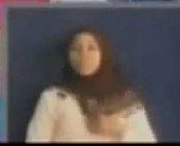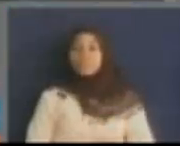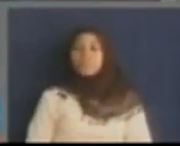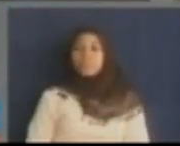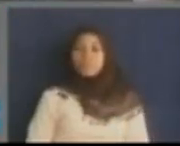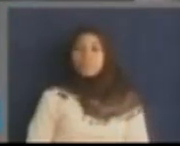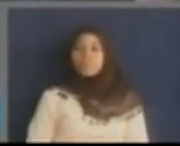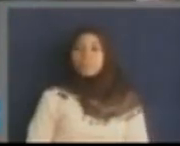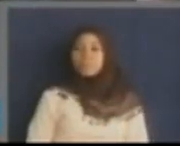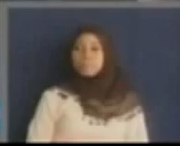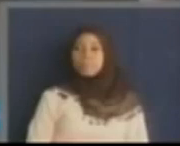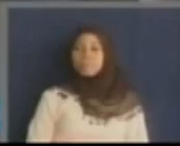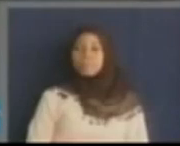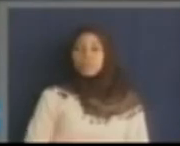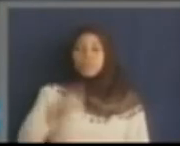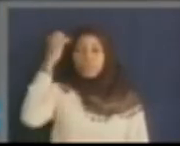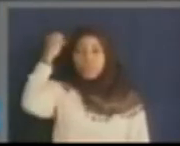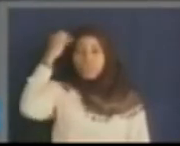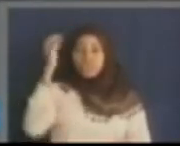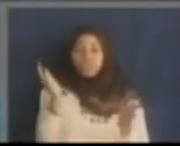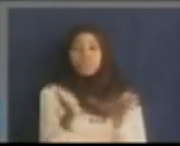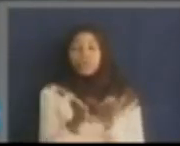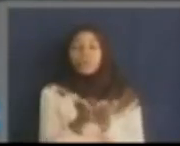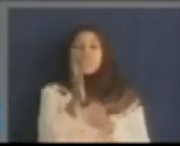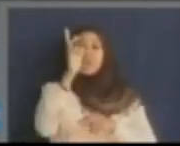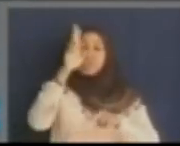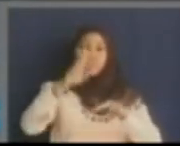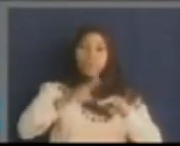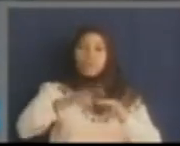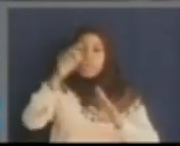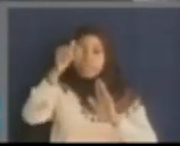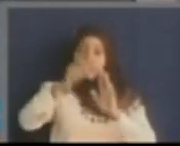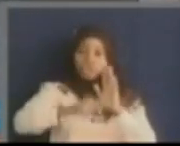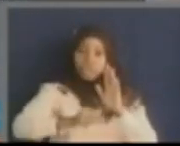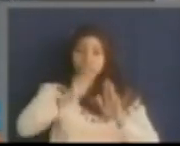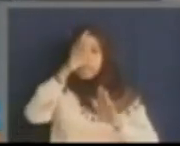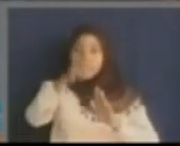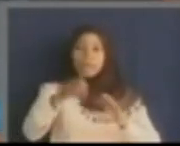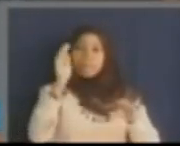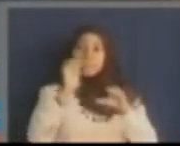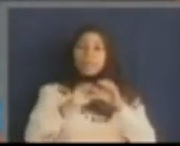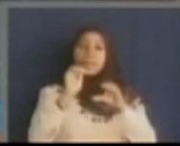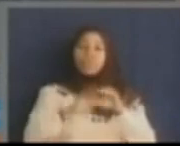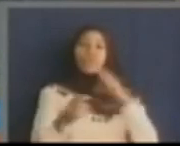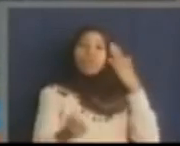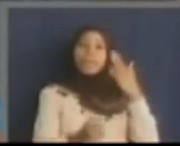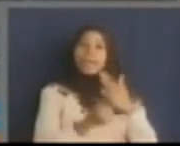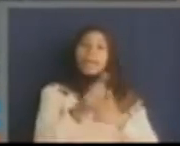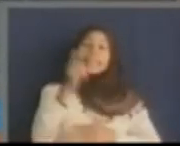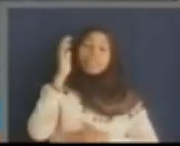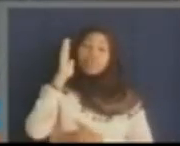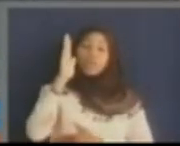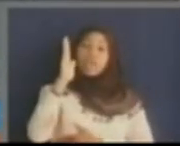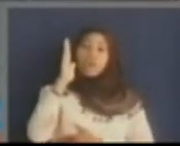Waheshimiwa kaeni basi. Ni hivi. Ni kwamba kuna mjumbe alitoa hoja. Zima